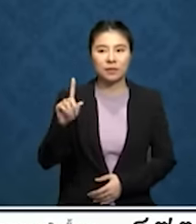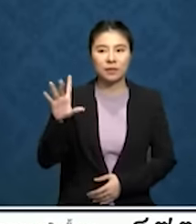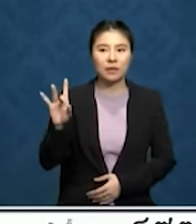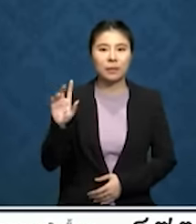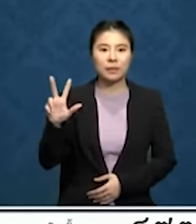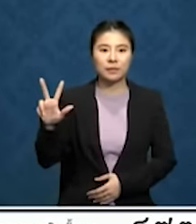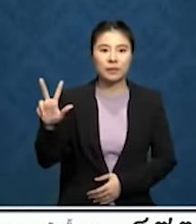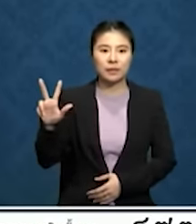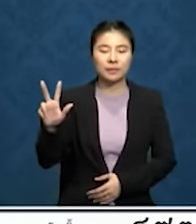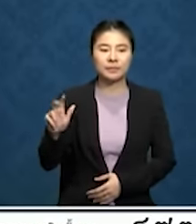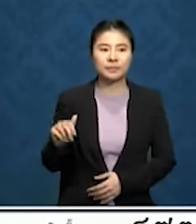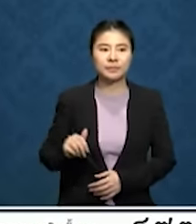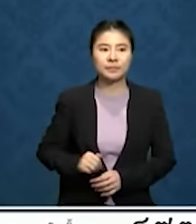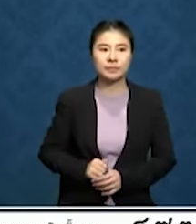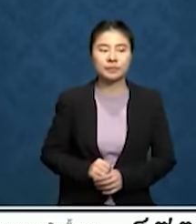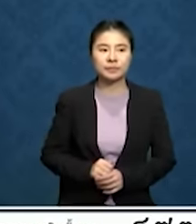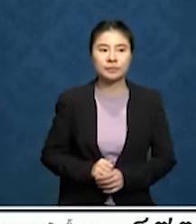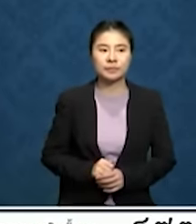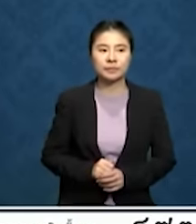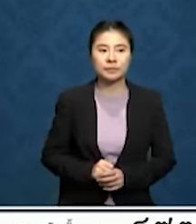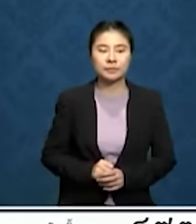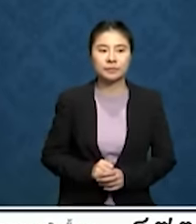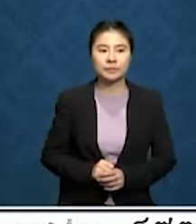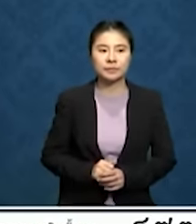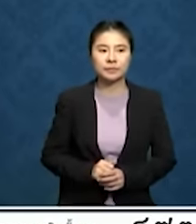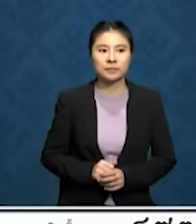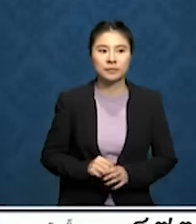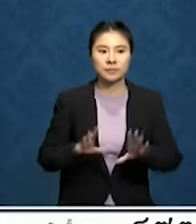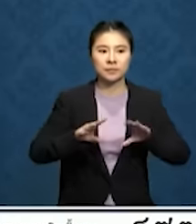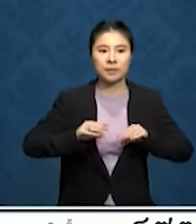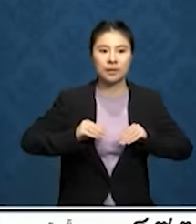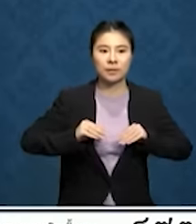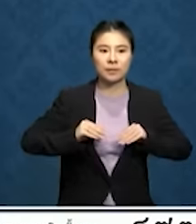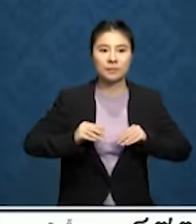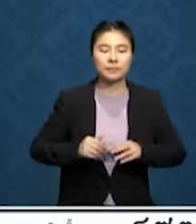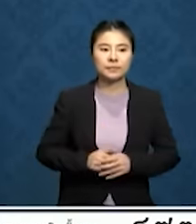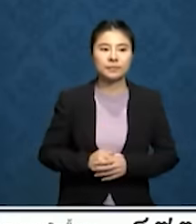183นายนเรศธรรมรงทิพยคุณ เห็นชอบครับ